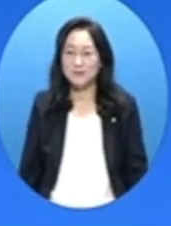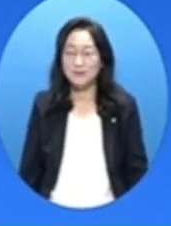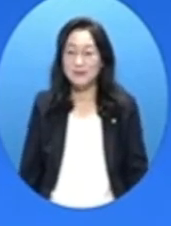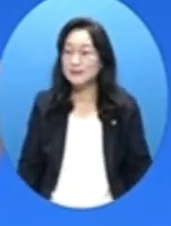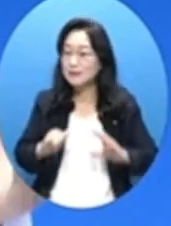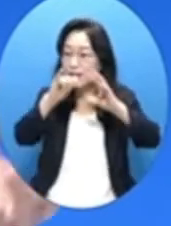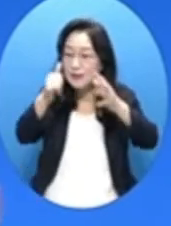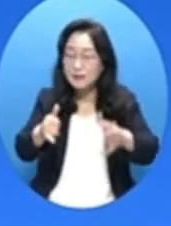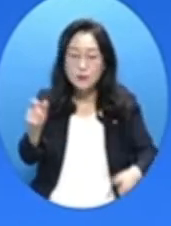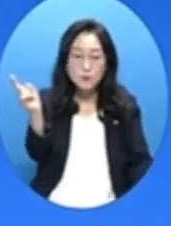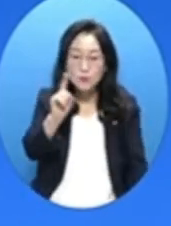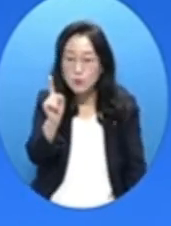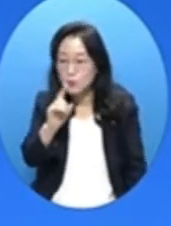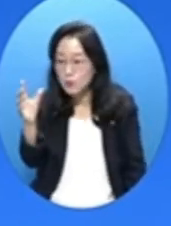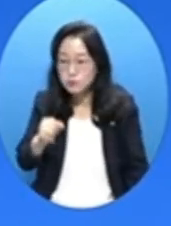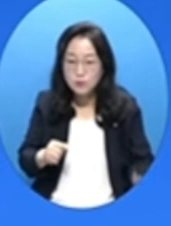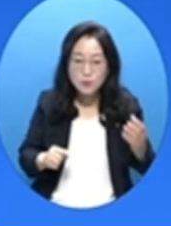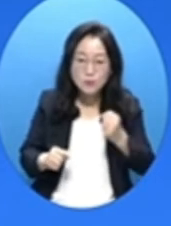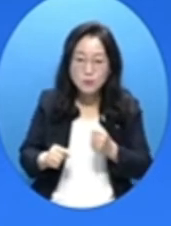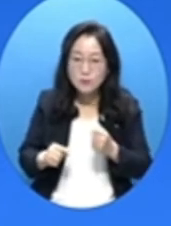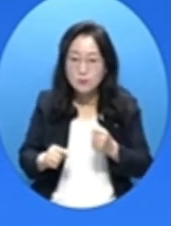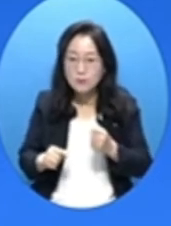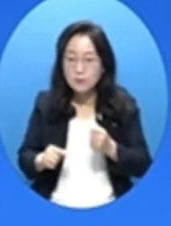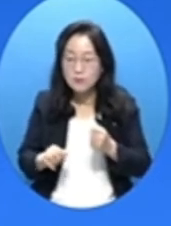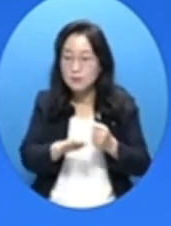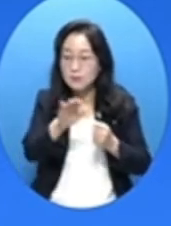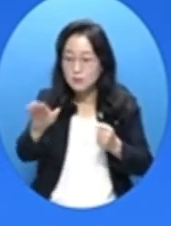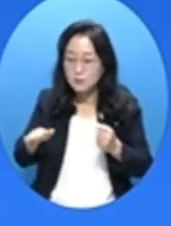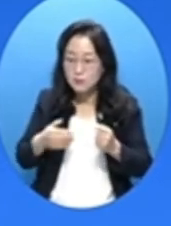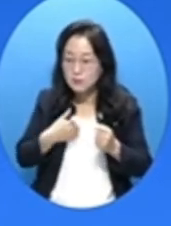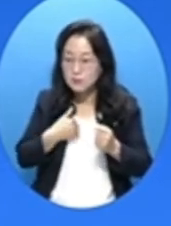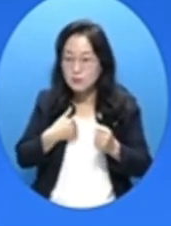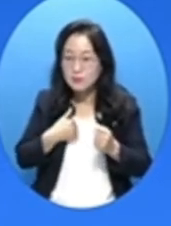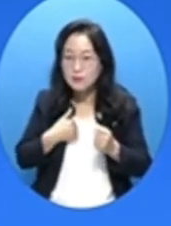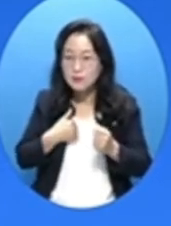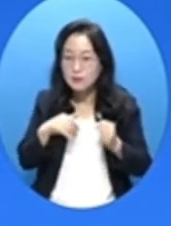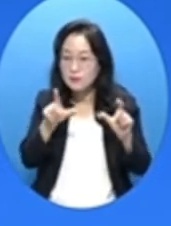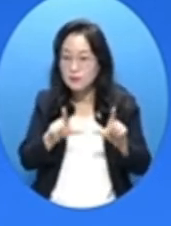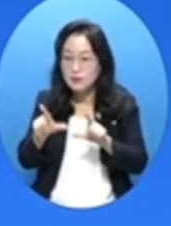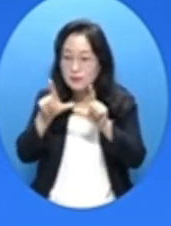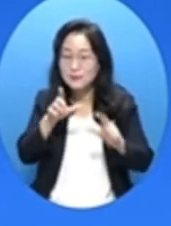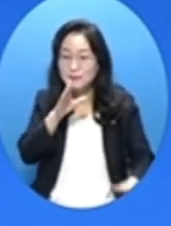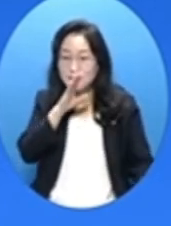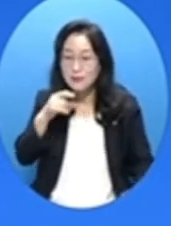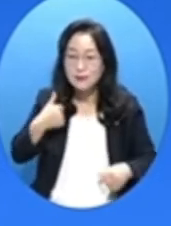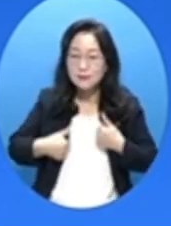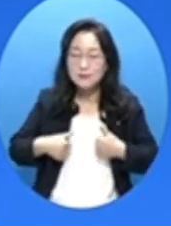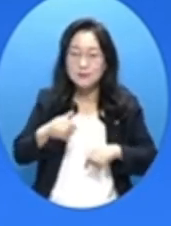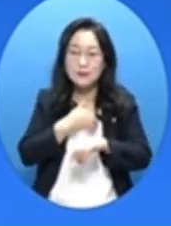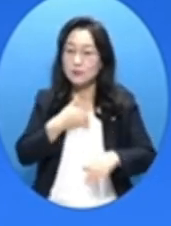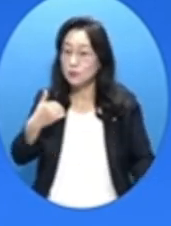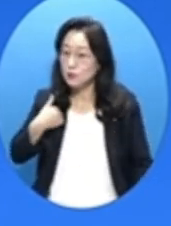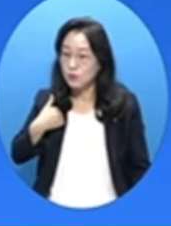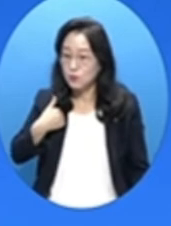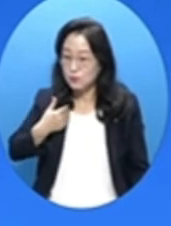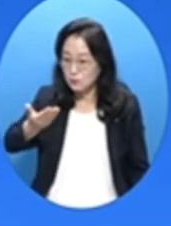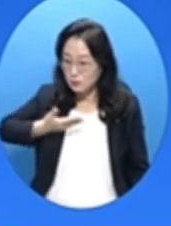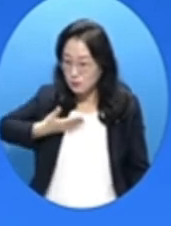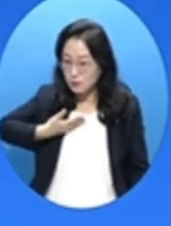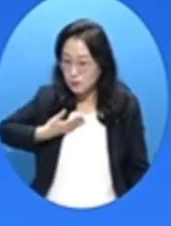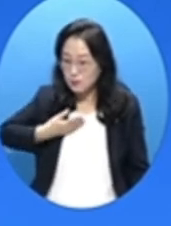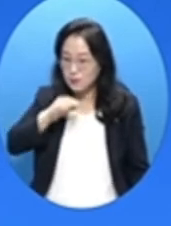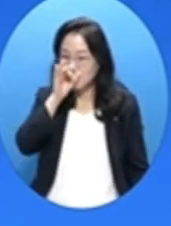이상 그 무엇으로도, 그 어떤 것으로도 내 삶에 참된 기쁨과 만족을 가져줄 수